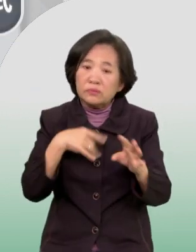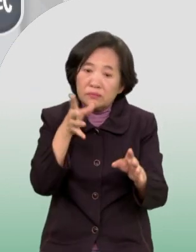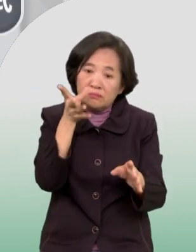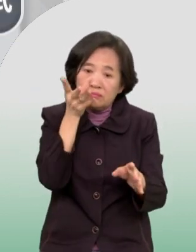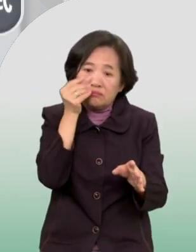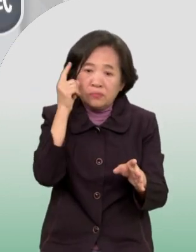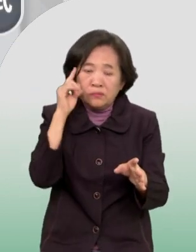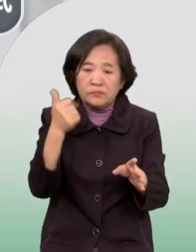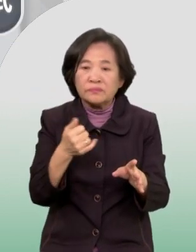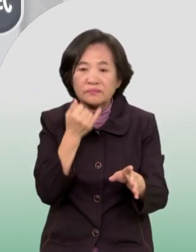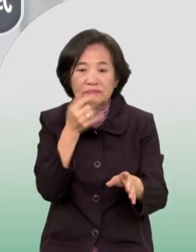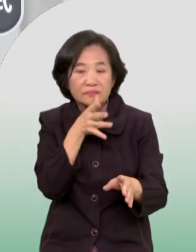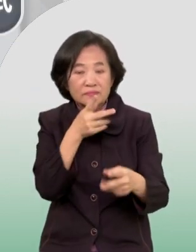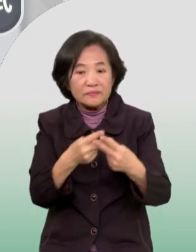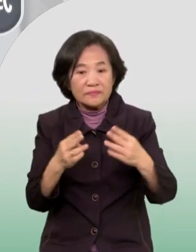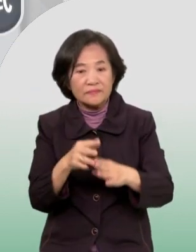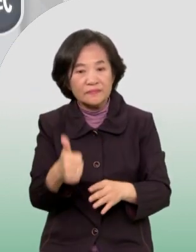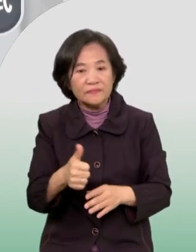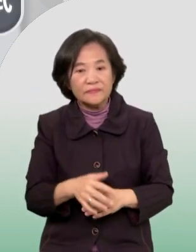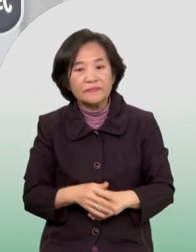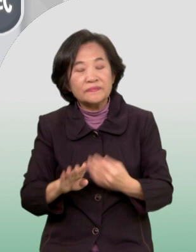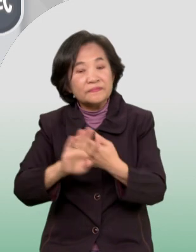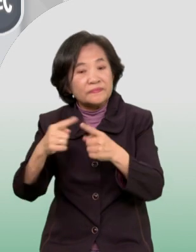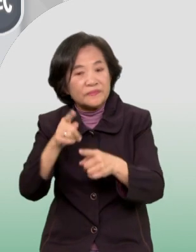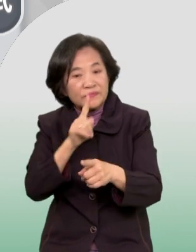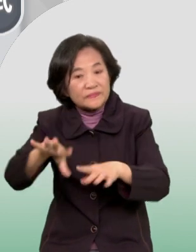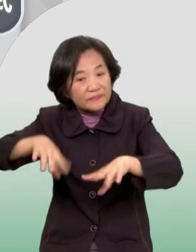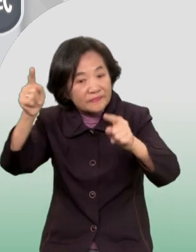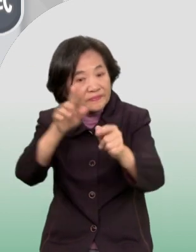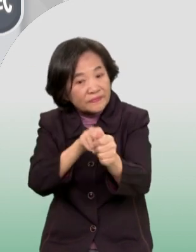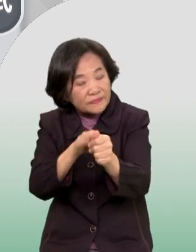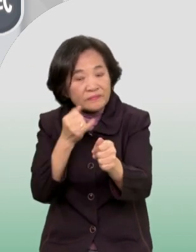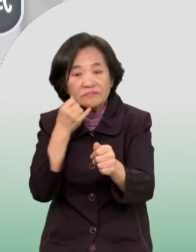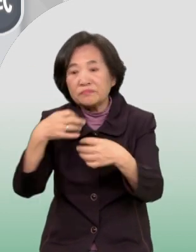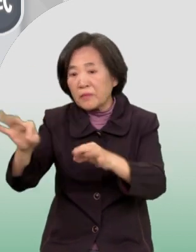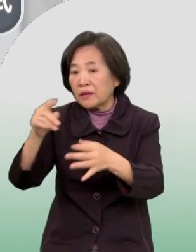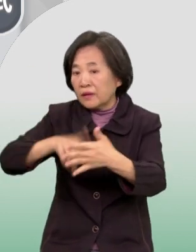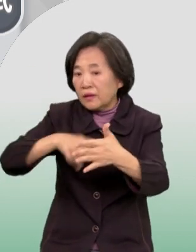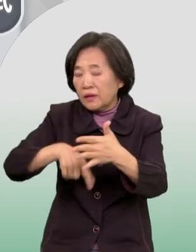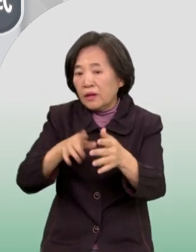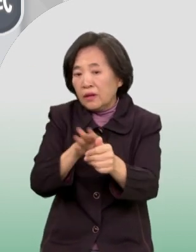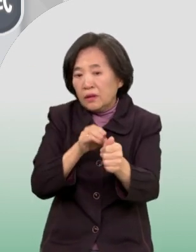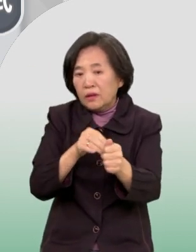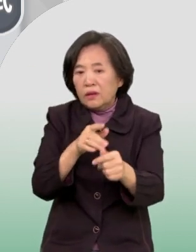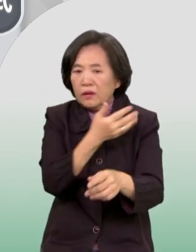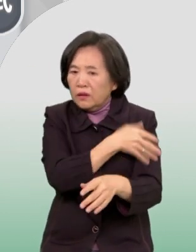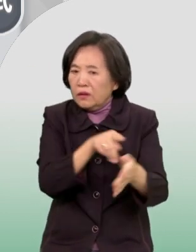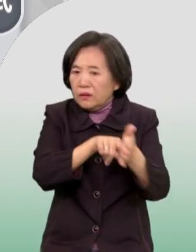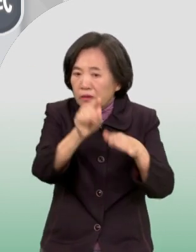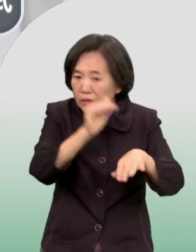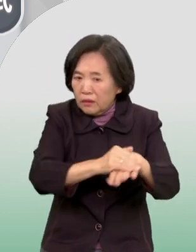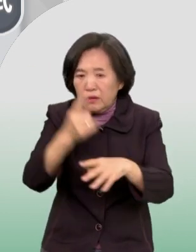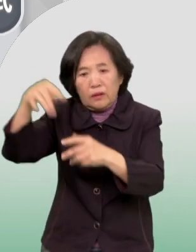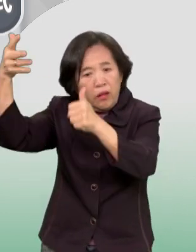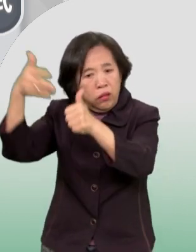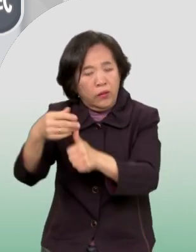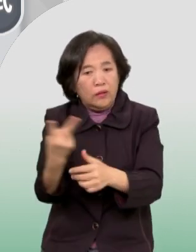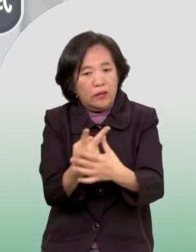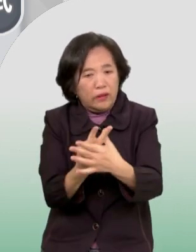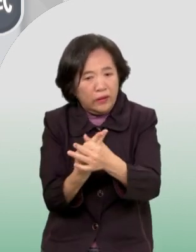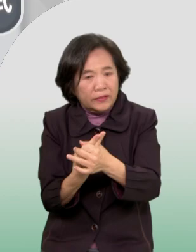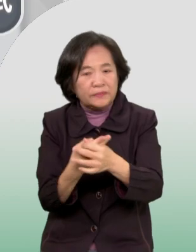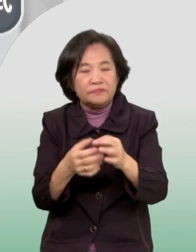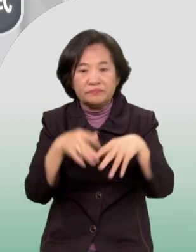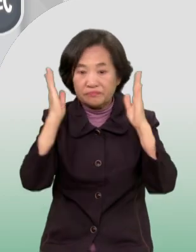每国强的共合，也有人认为能和合法乙做得过简单合。我用专业跟传承的角度来看，国